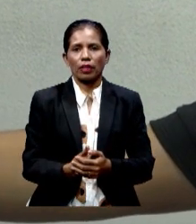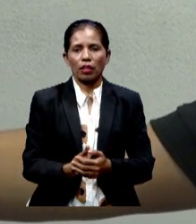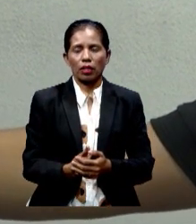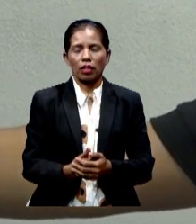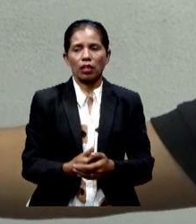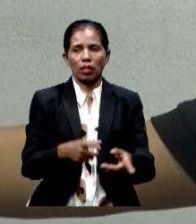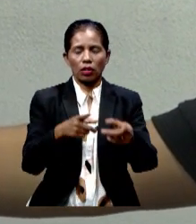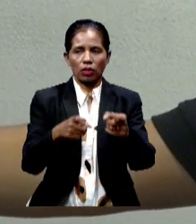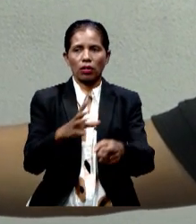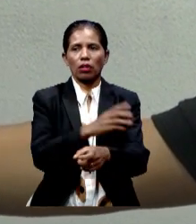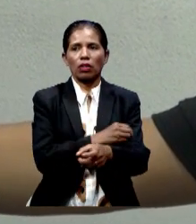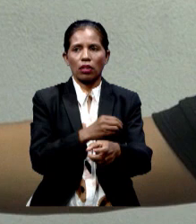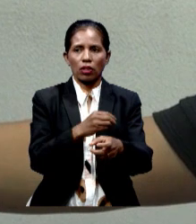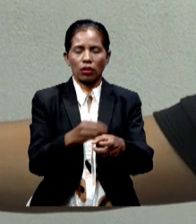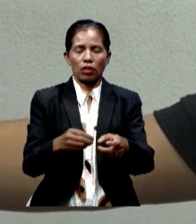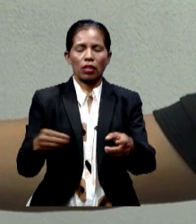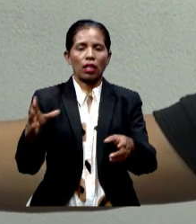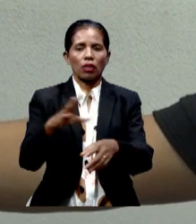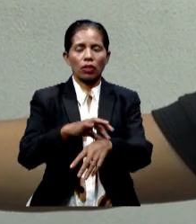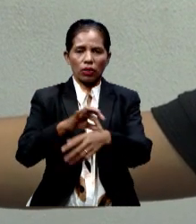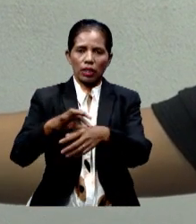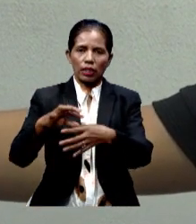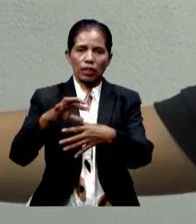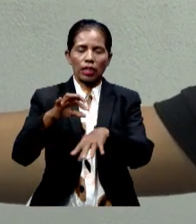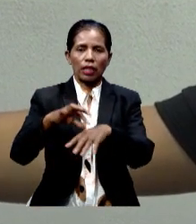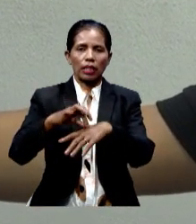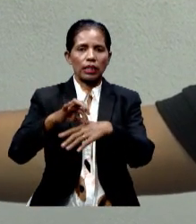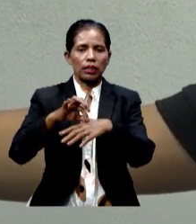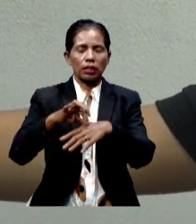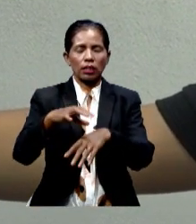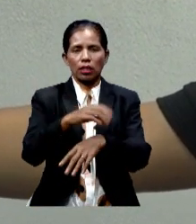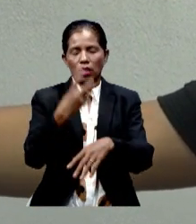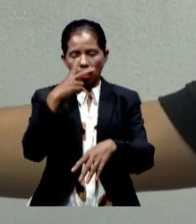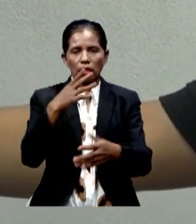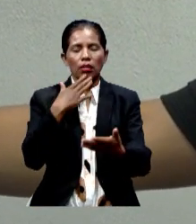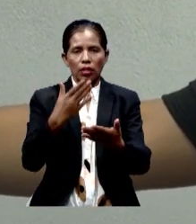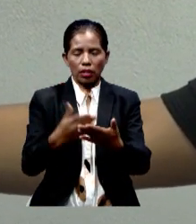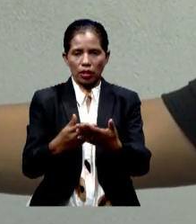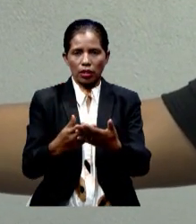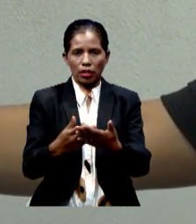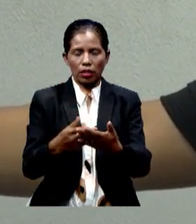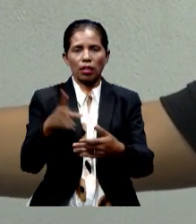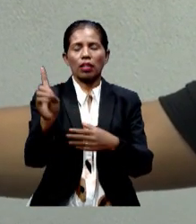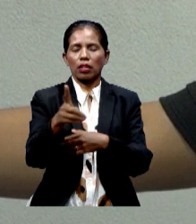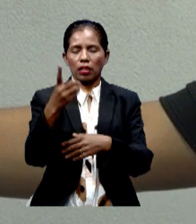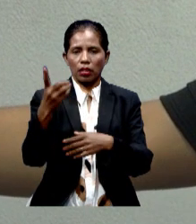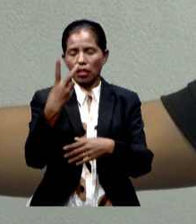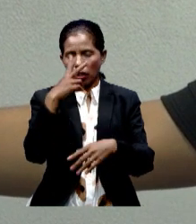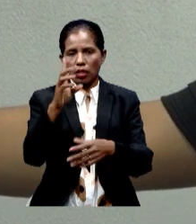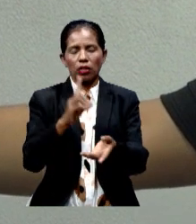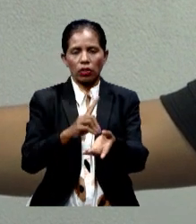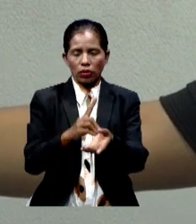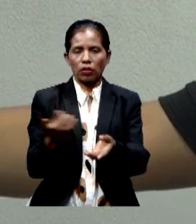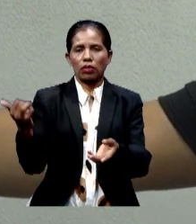kilat musa ni lah kau na iha ruin kau na di tiaisim ya. No hareba ni kondisi yang stabil, ohin konsulta pada dokter sel sirji